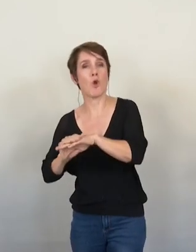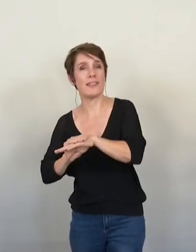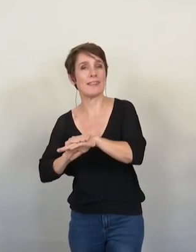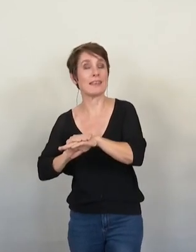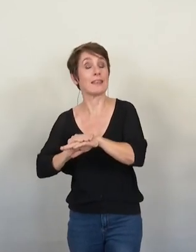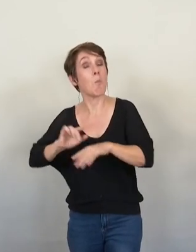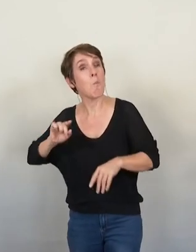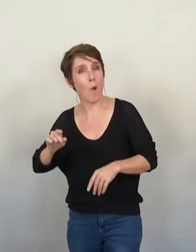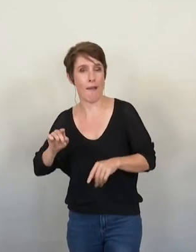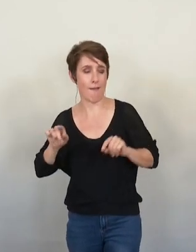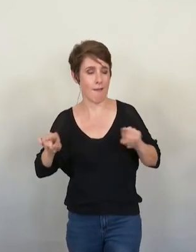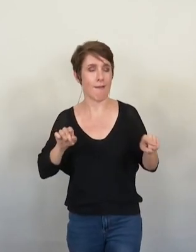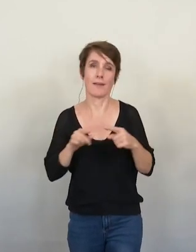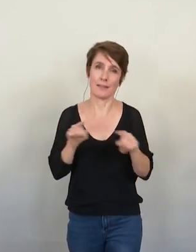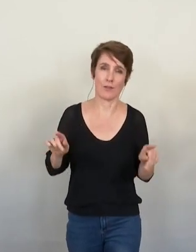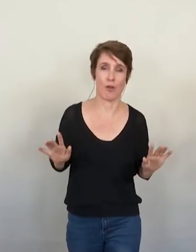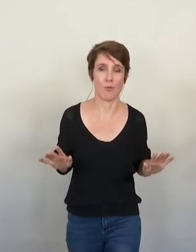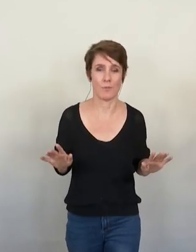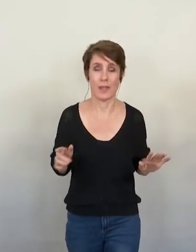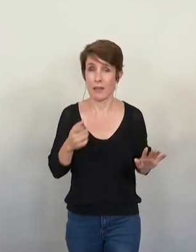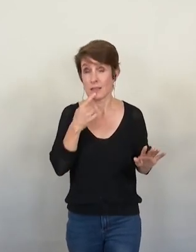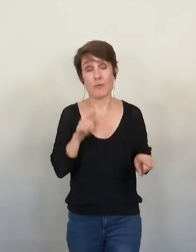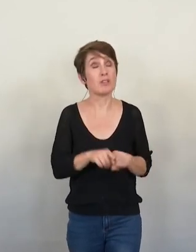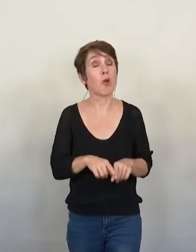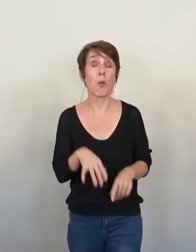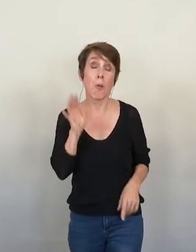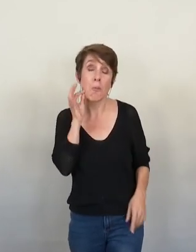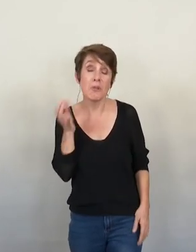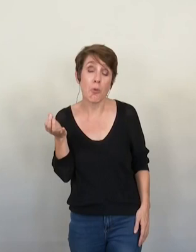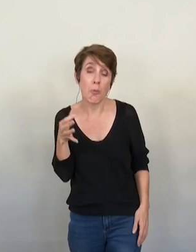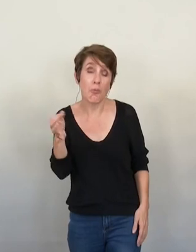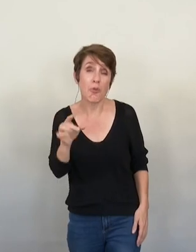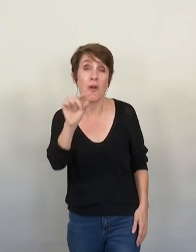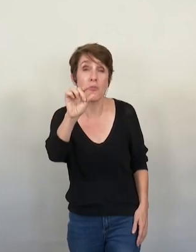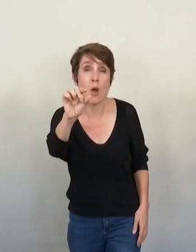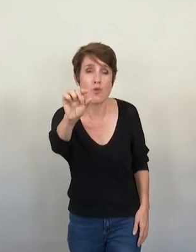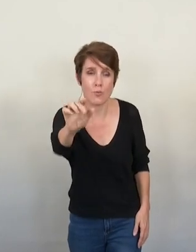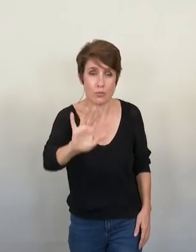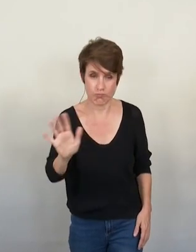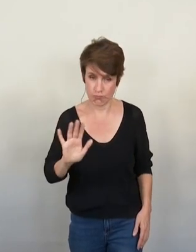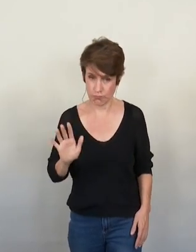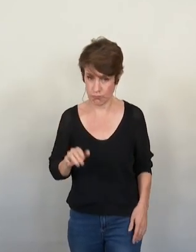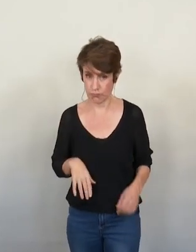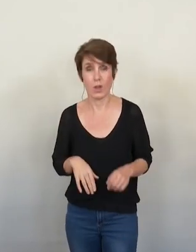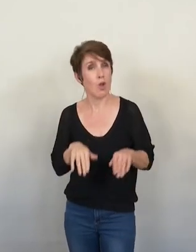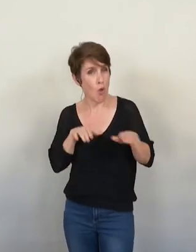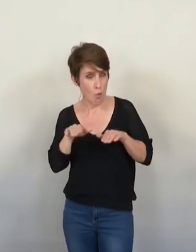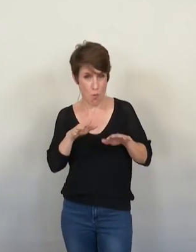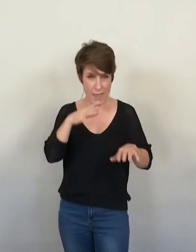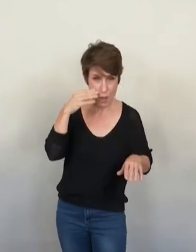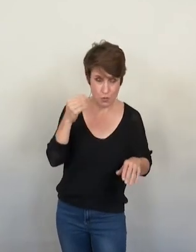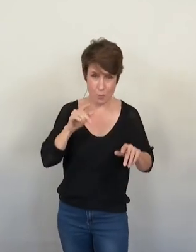rapide là encore donc on est loin du saupoudrage qui a été dénoncé les moyens mis en œuvre sont importants tant en moyen humain qu'en